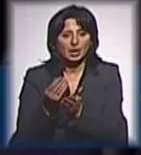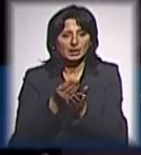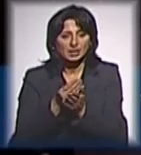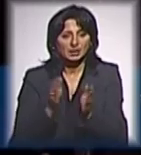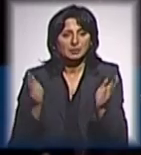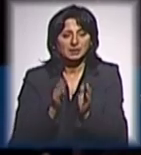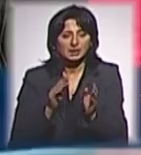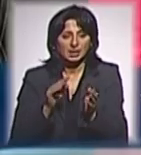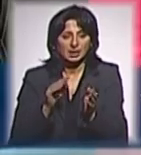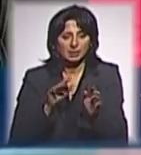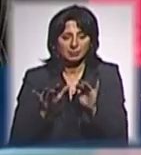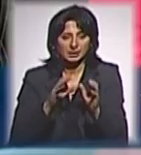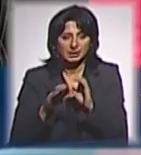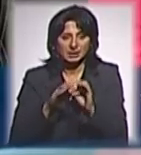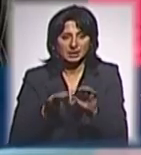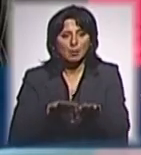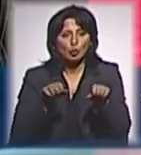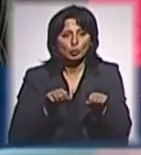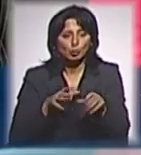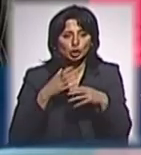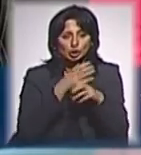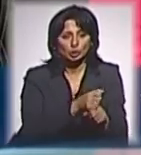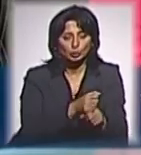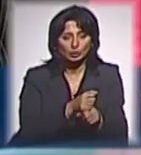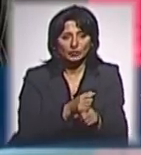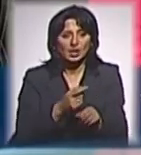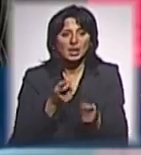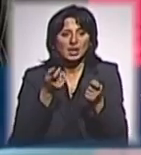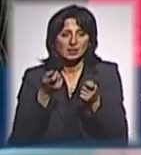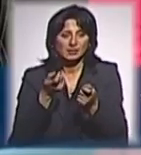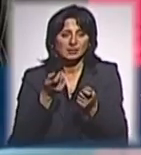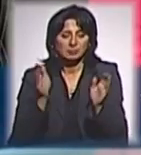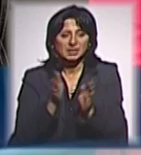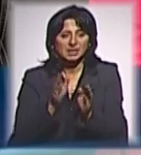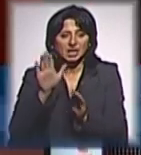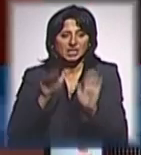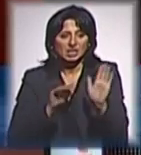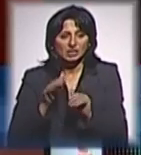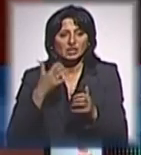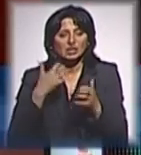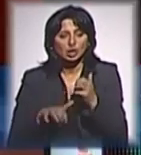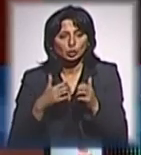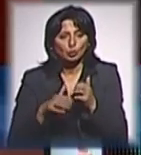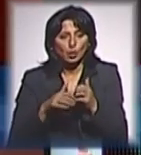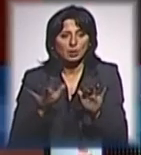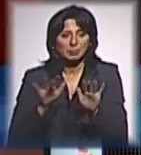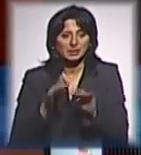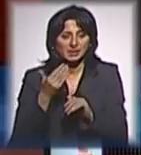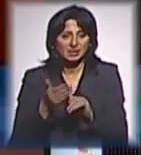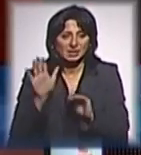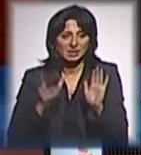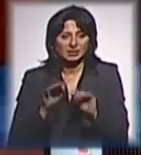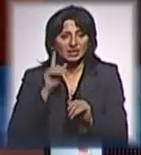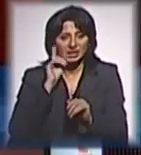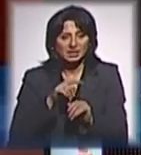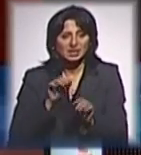მცირე ბიზნესისათვის და მონოპოლიების შეზღუდვა და მეორე, ეს არის მცირე სესხები საშუალო და მცირე ბიზნესისათვის. შენ